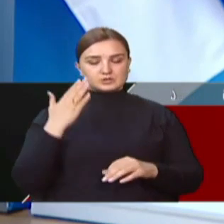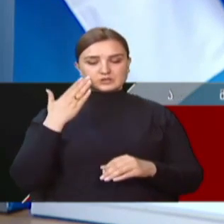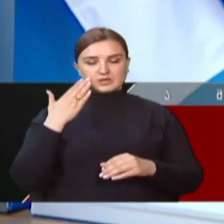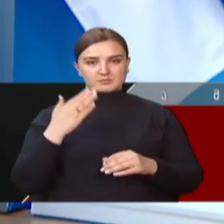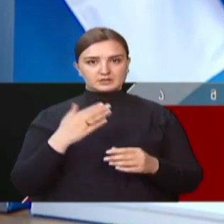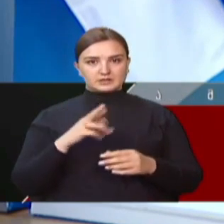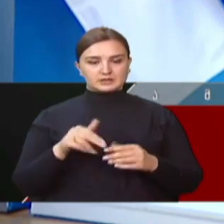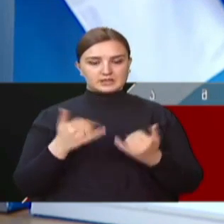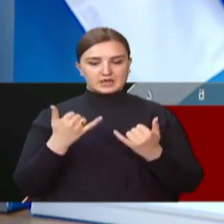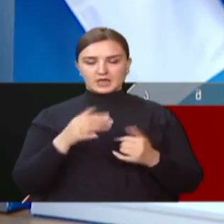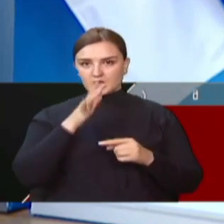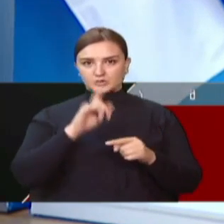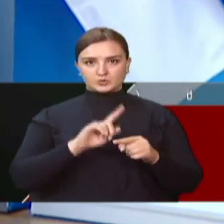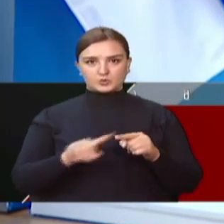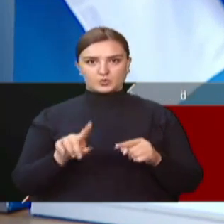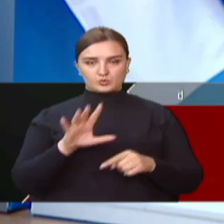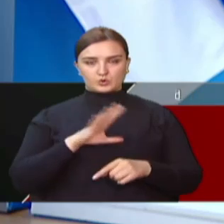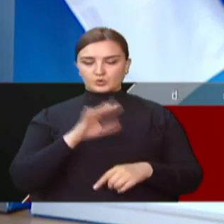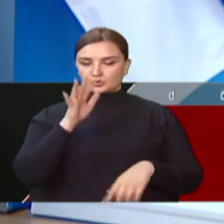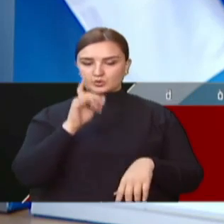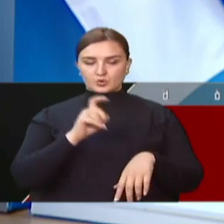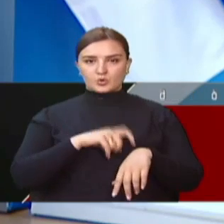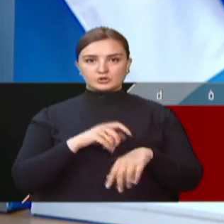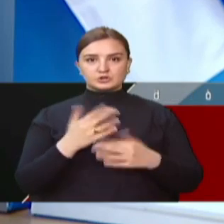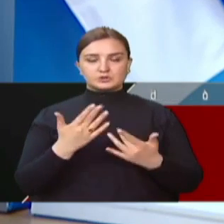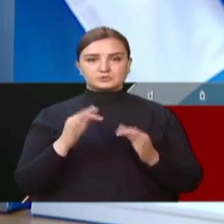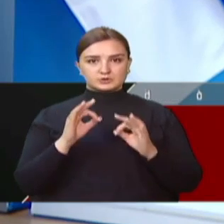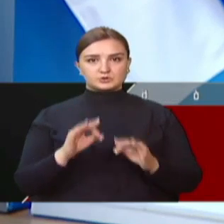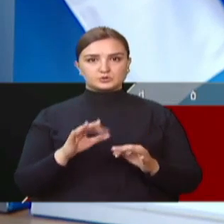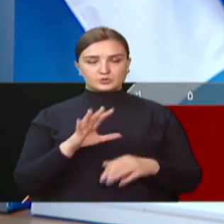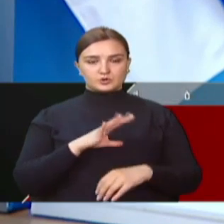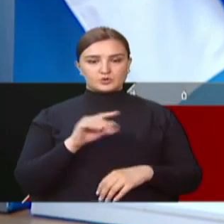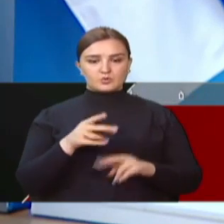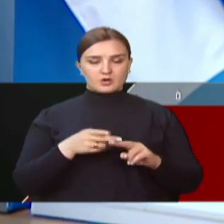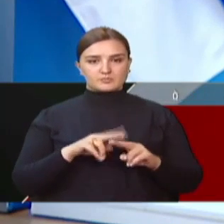და ახლა დროული იყო და დროში რამდენად სწორი იყო ამ დემარშის